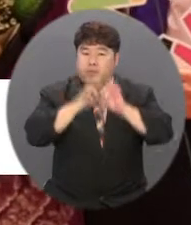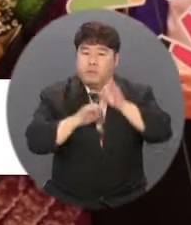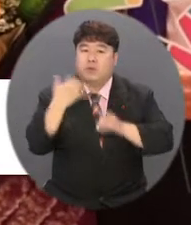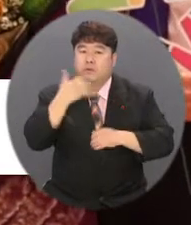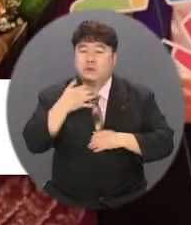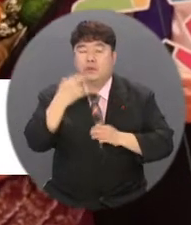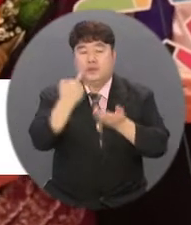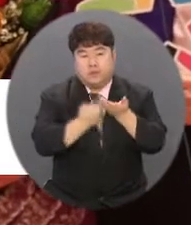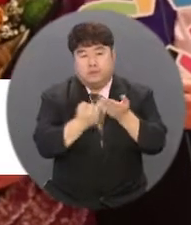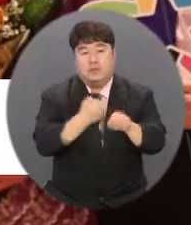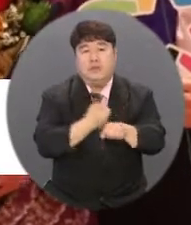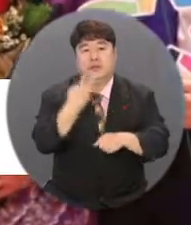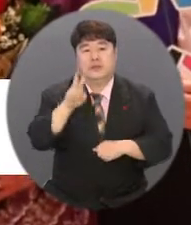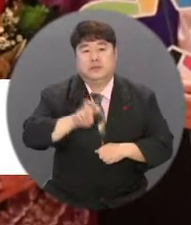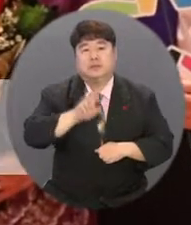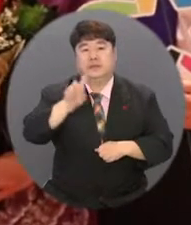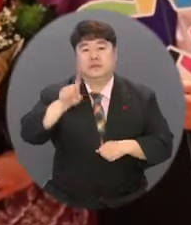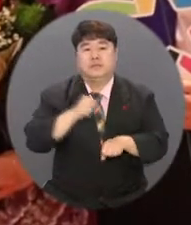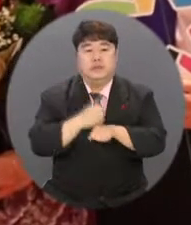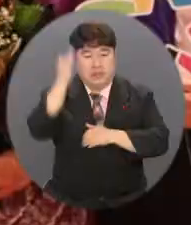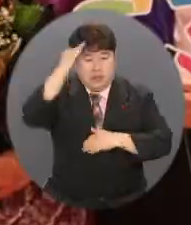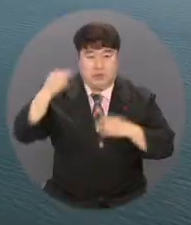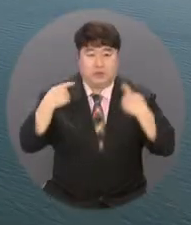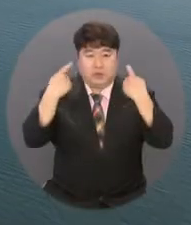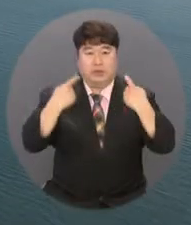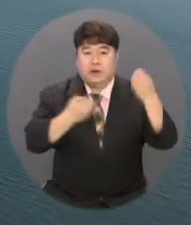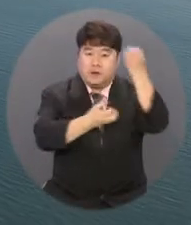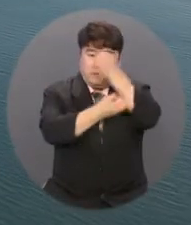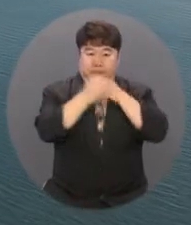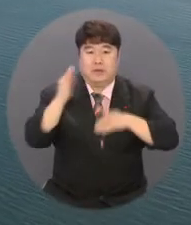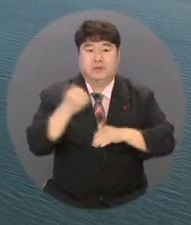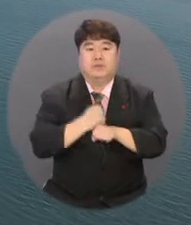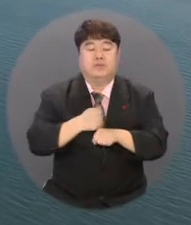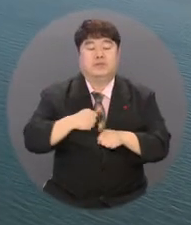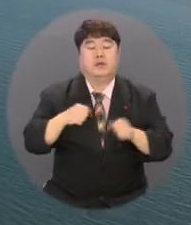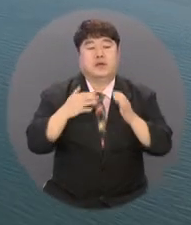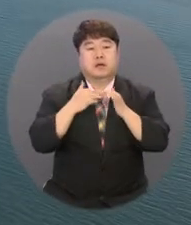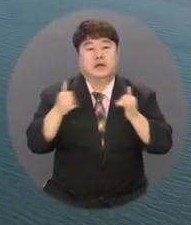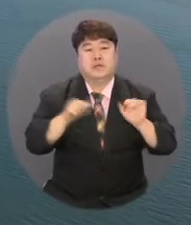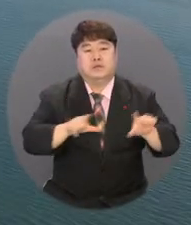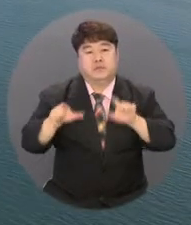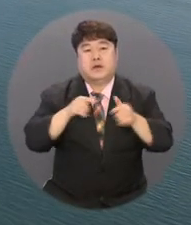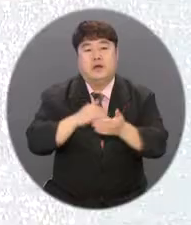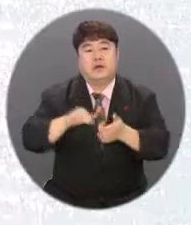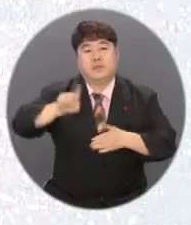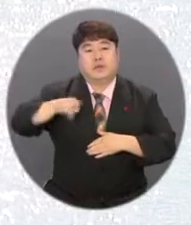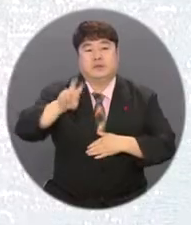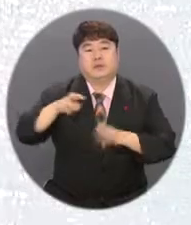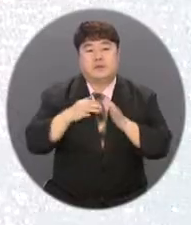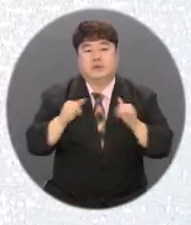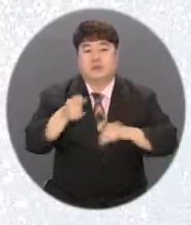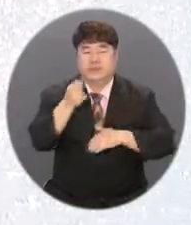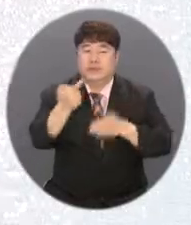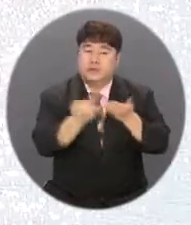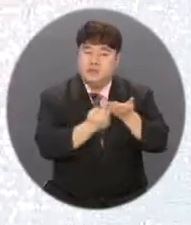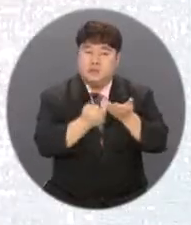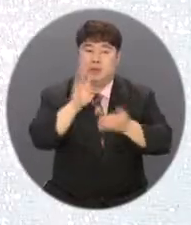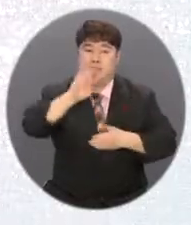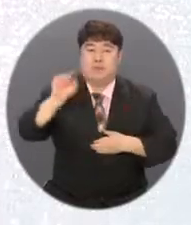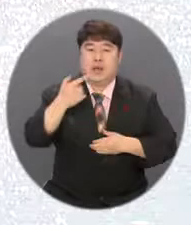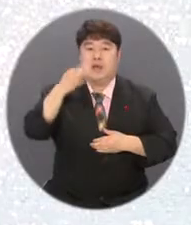2021 한국 관광의 별이 됐습니다. 인구 130명에 불과한 작은 섬 반월